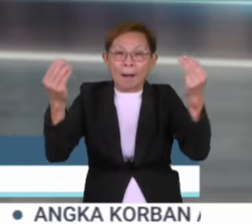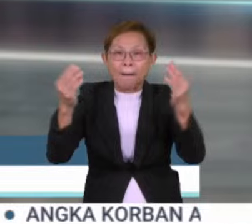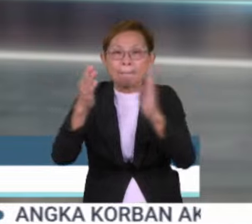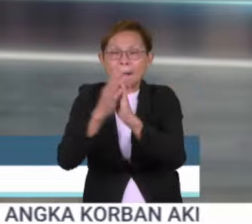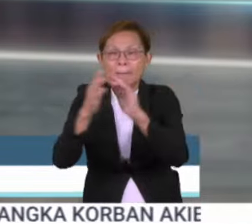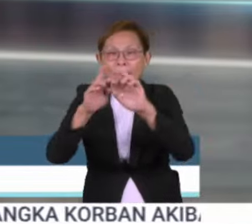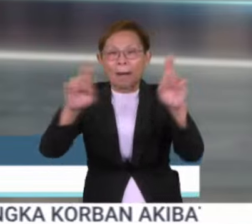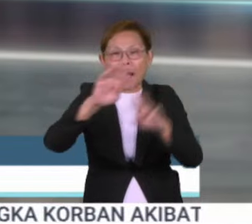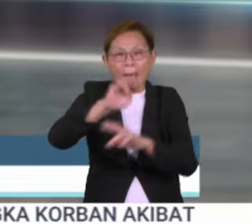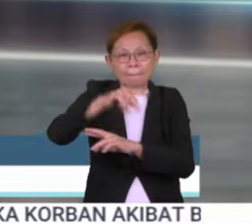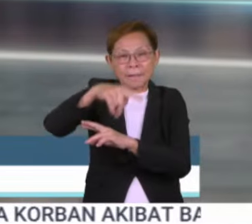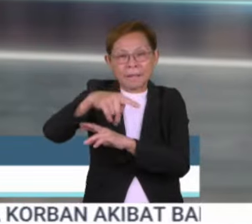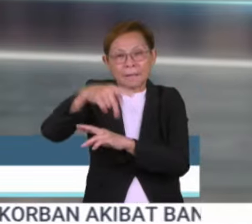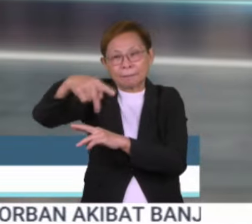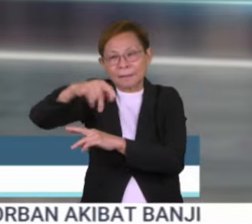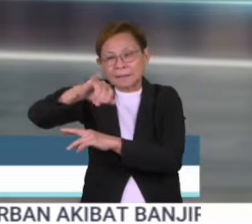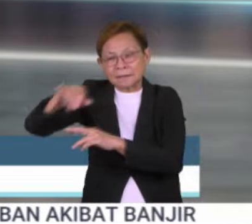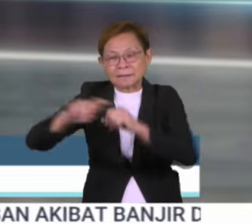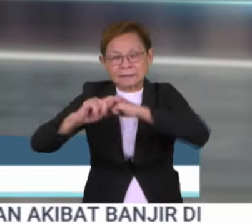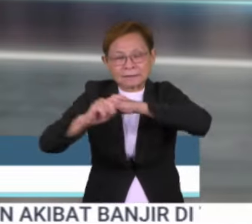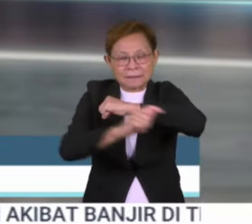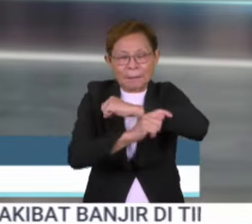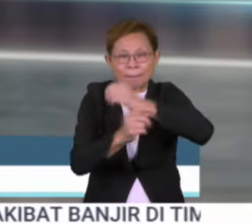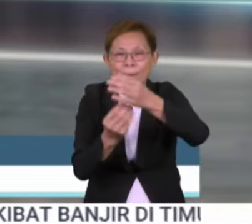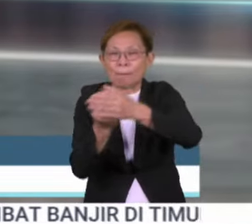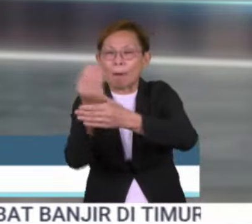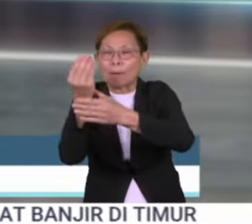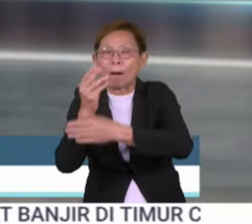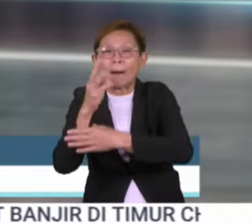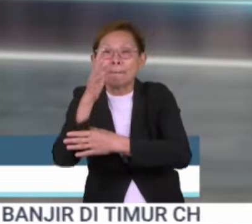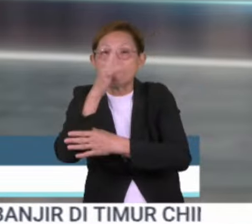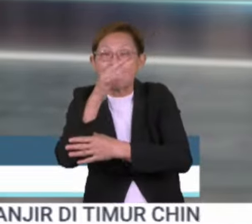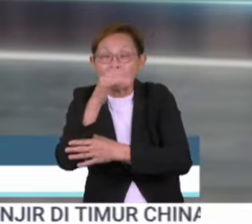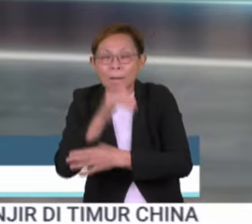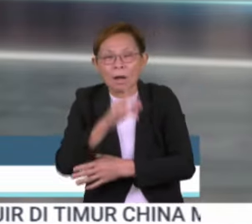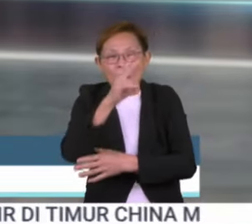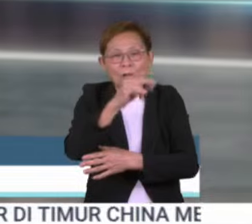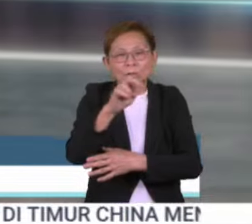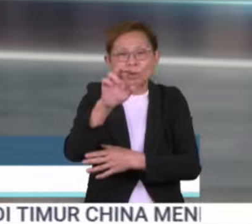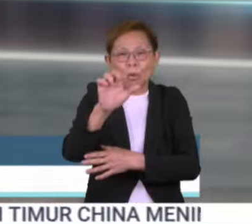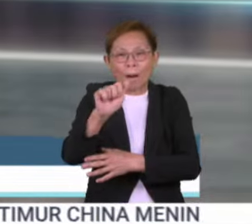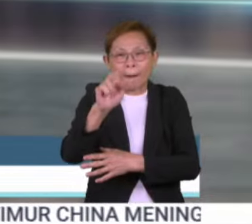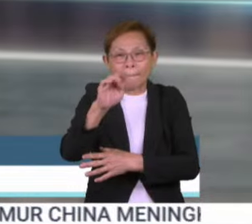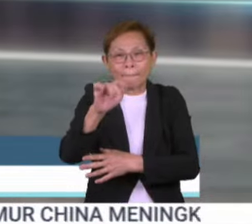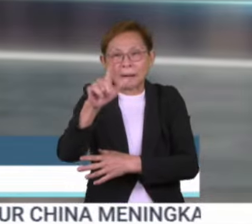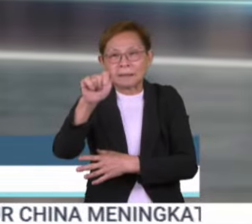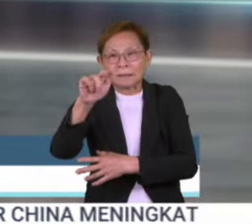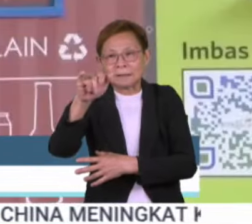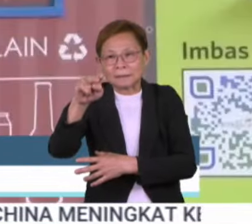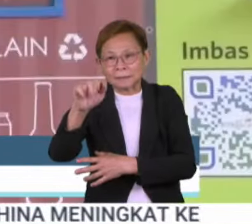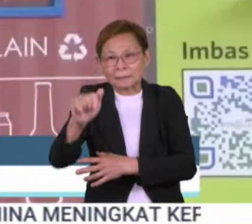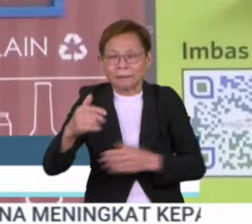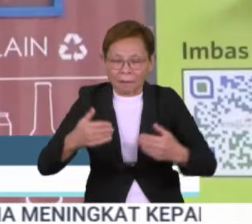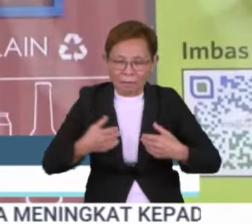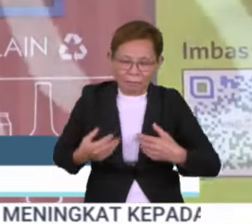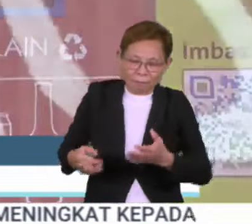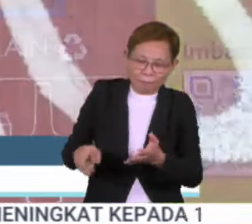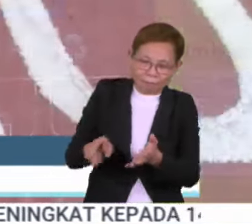Jaya MPHTJ terletak di Taman Botanikal Air Keroh. Nur Amalina Abdul Halim ada laporannya.